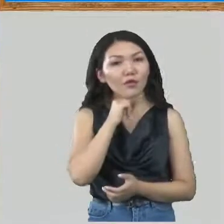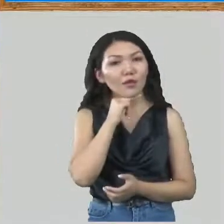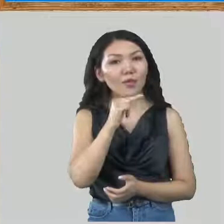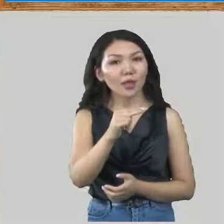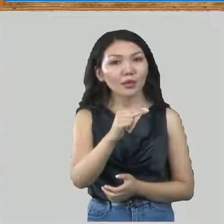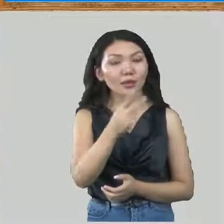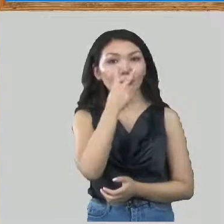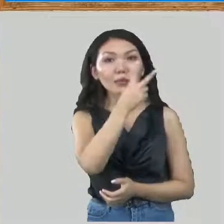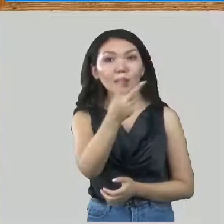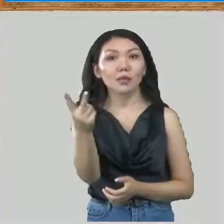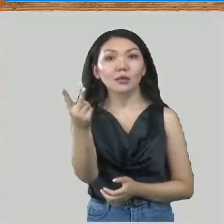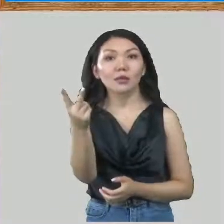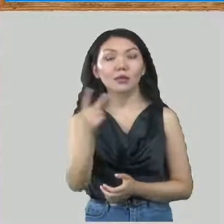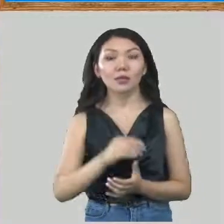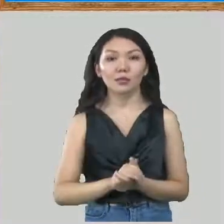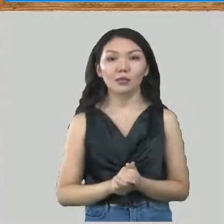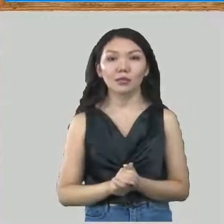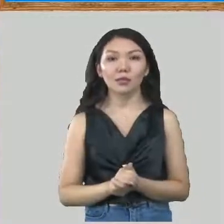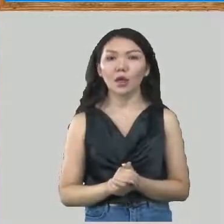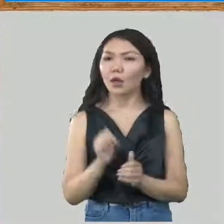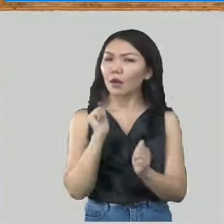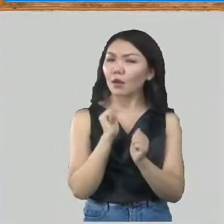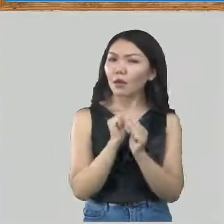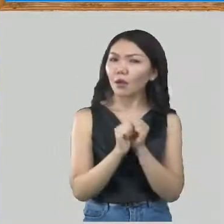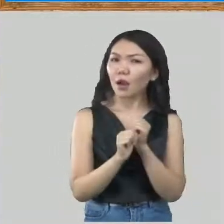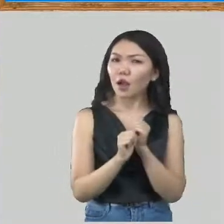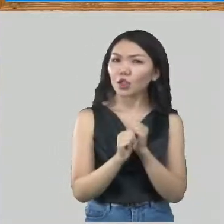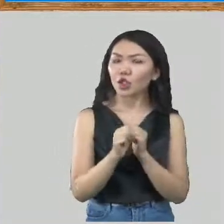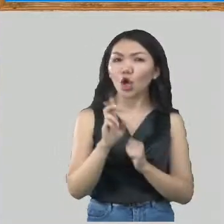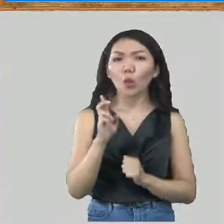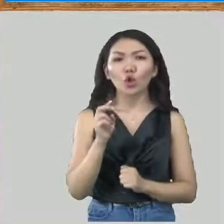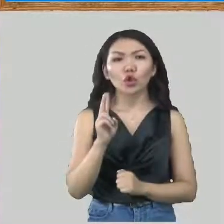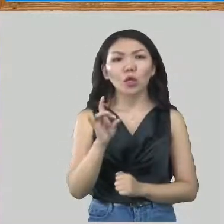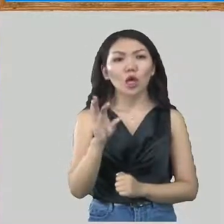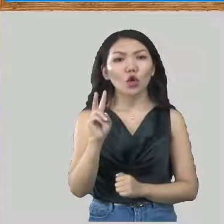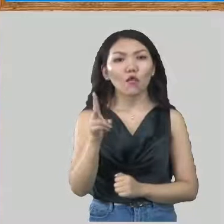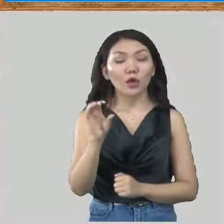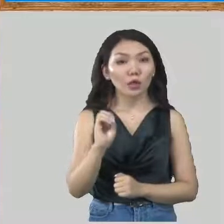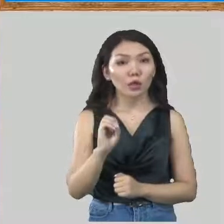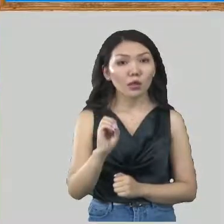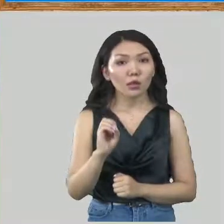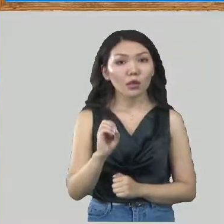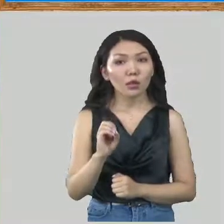Внимательно посмотрите, каждой ли божьей коровке достанется цветок?